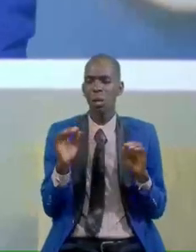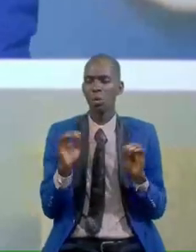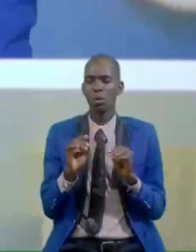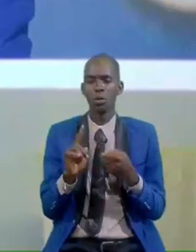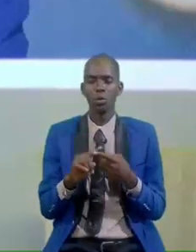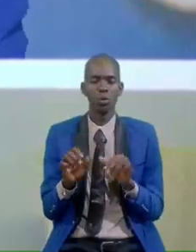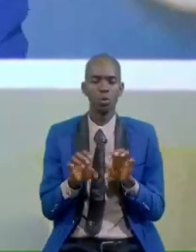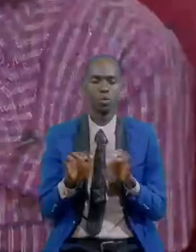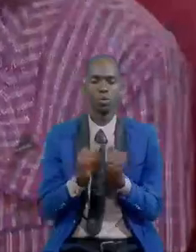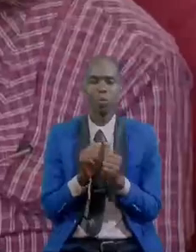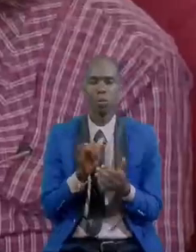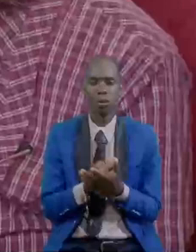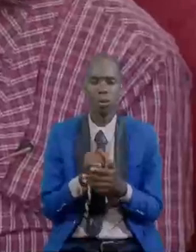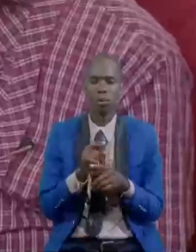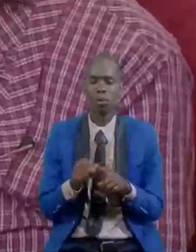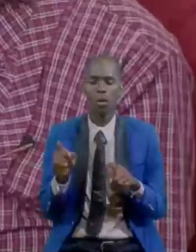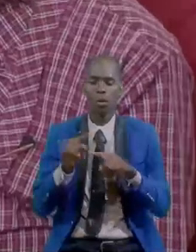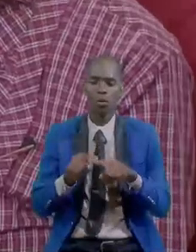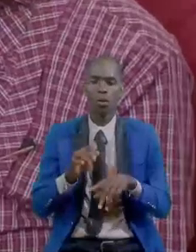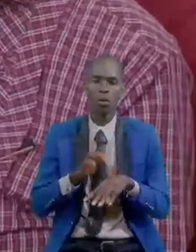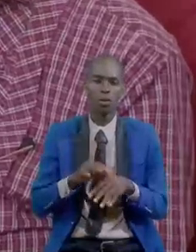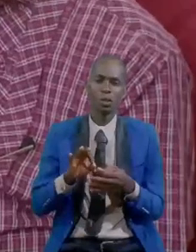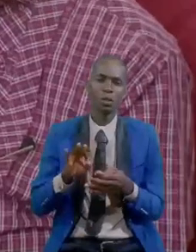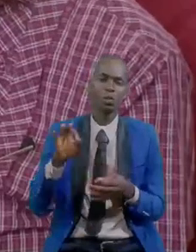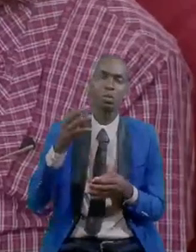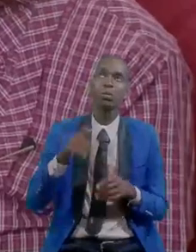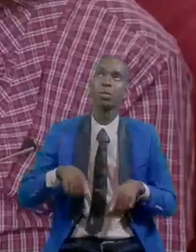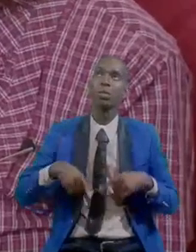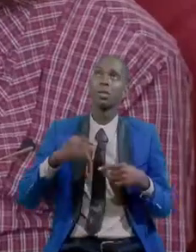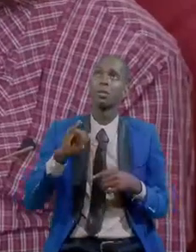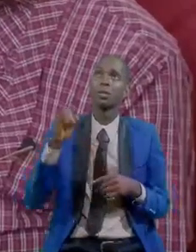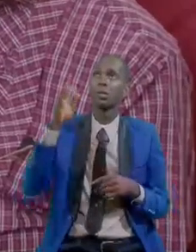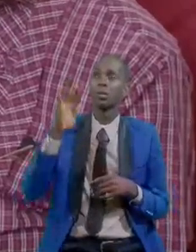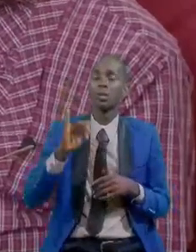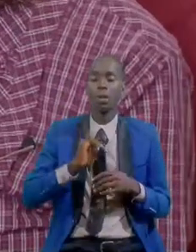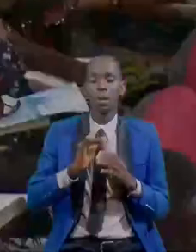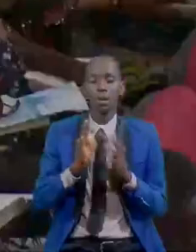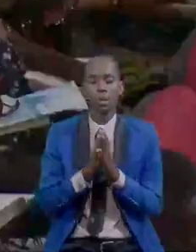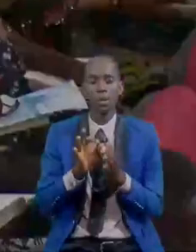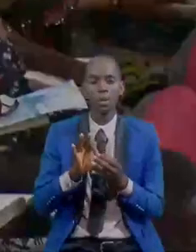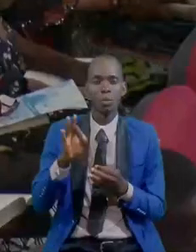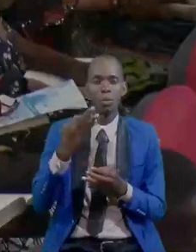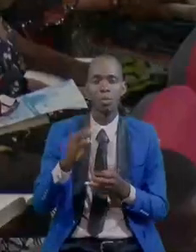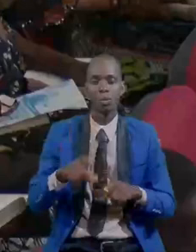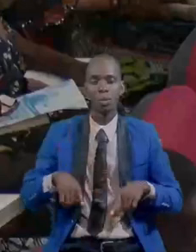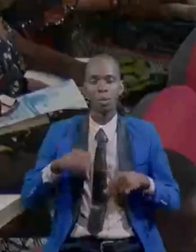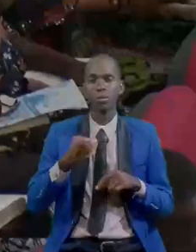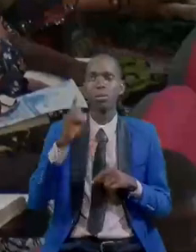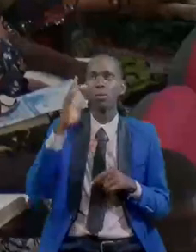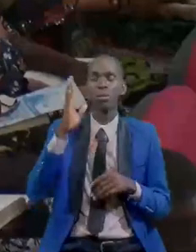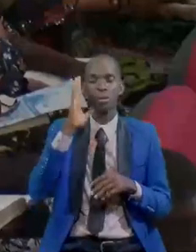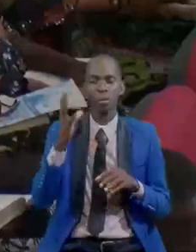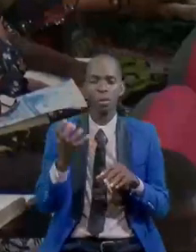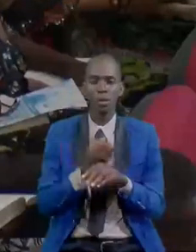mais l'esprit du Dieu vivant. Je prie que l'esprit du Dieu vivant prenne contrôle de ta vie au nom